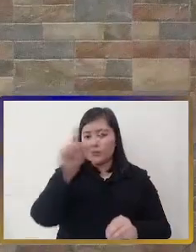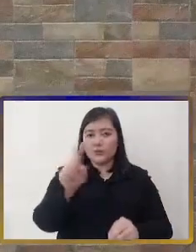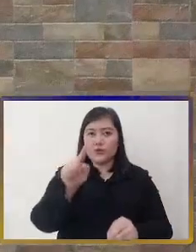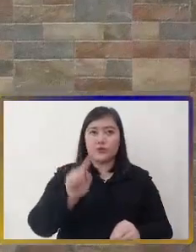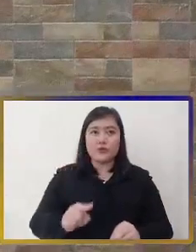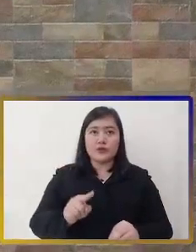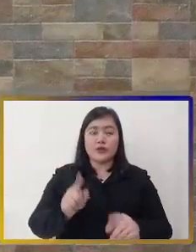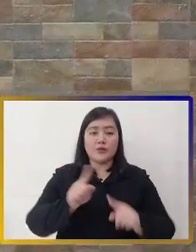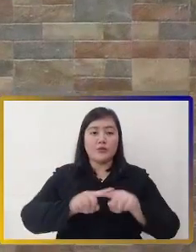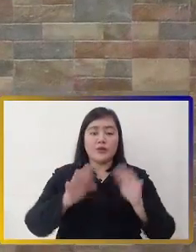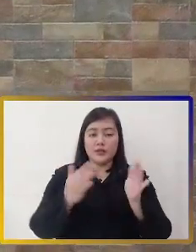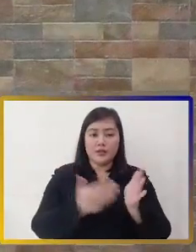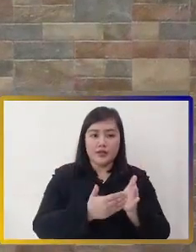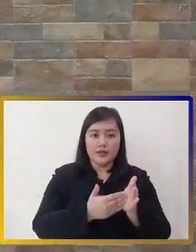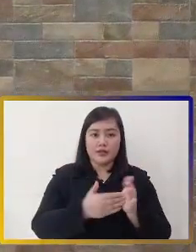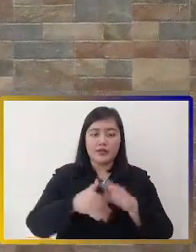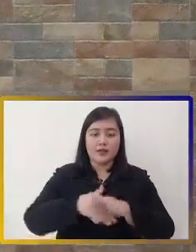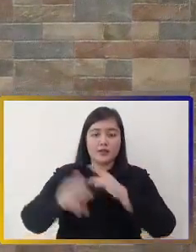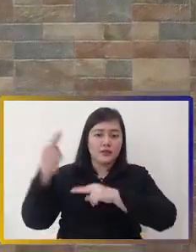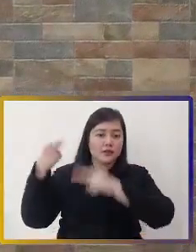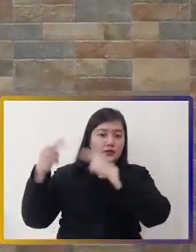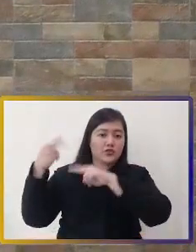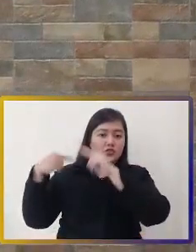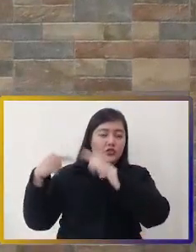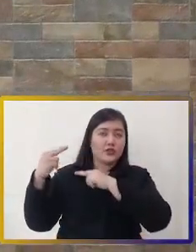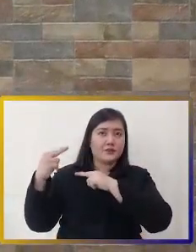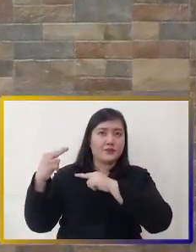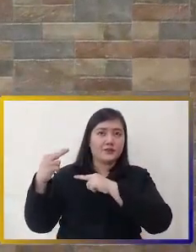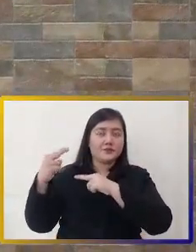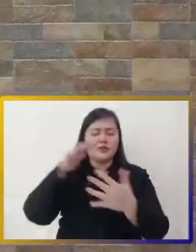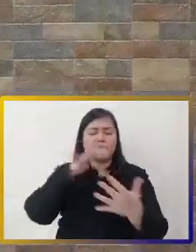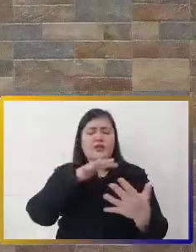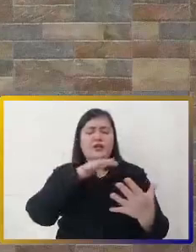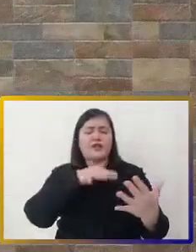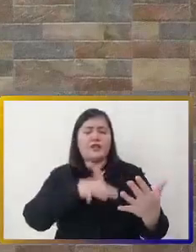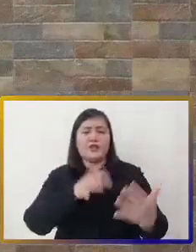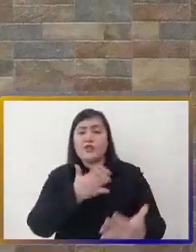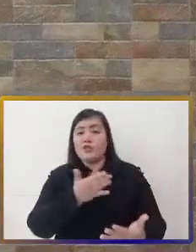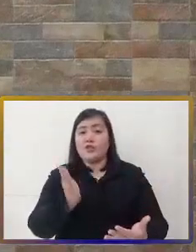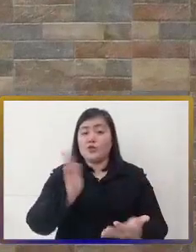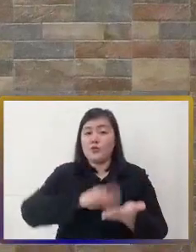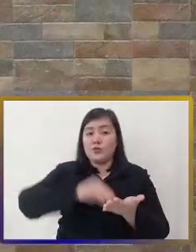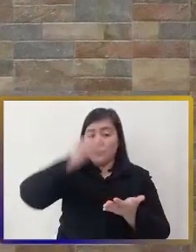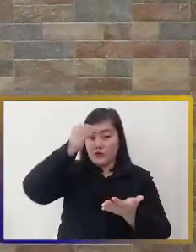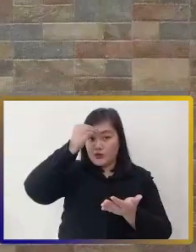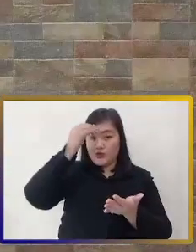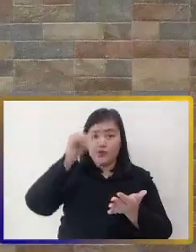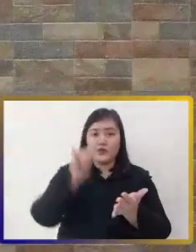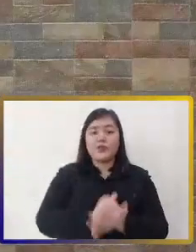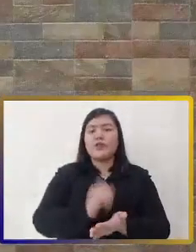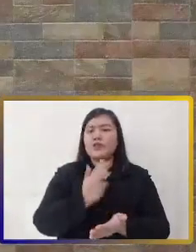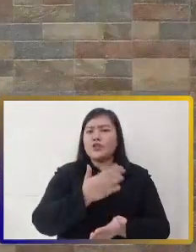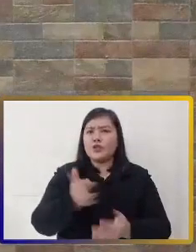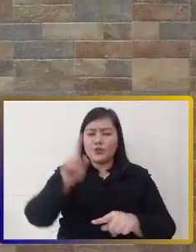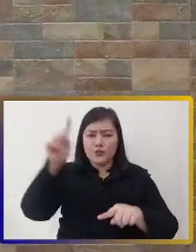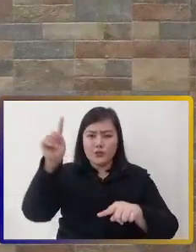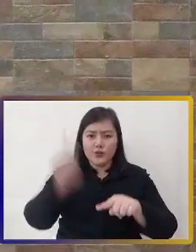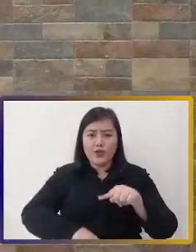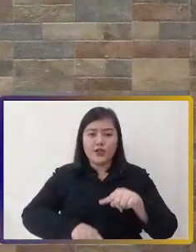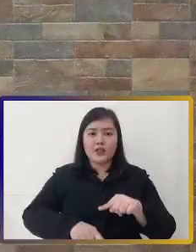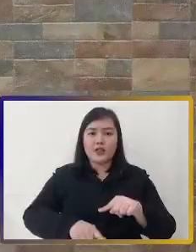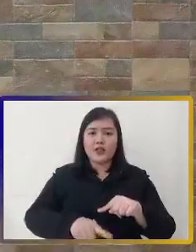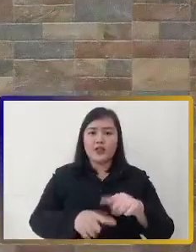pag pumunta ka sa history, makikita mo na hindi pa pwedeng questionin ang Biblia because the history is just